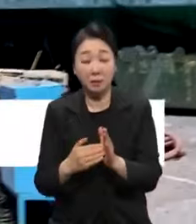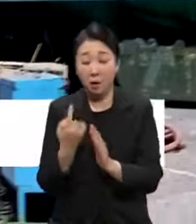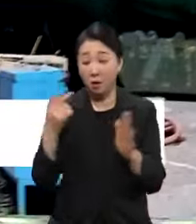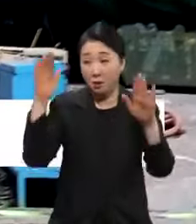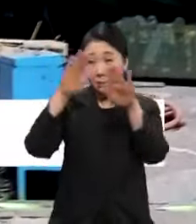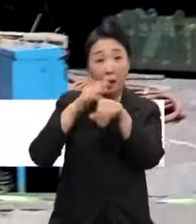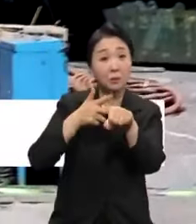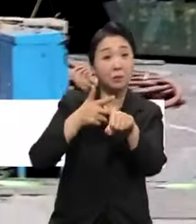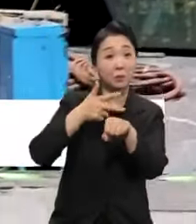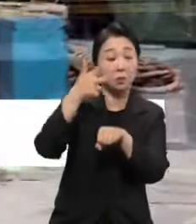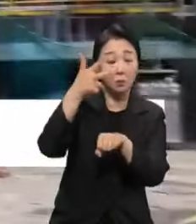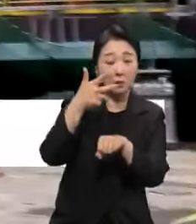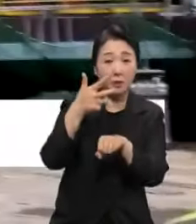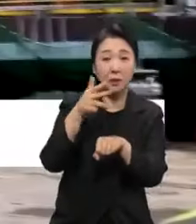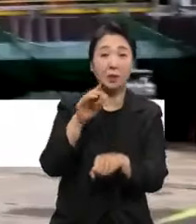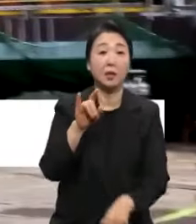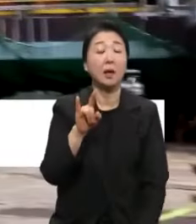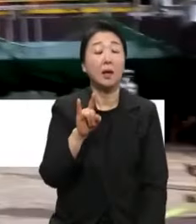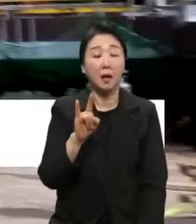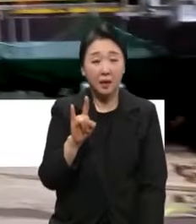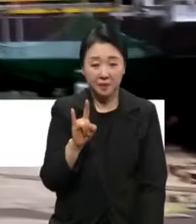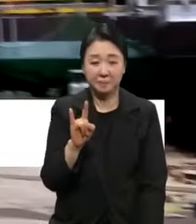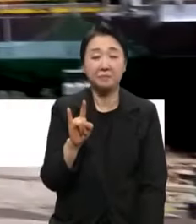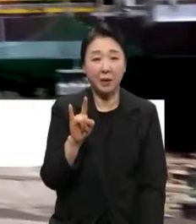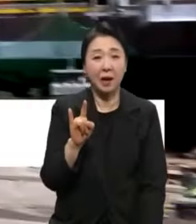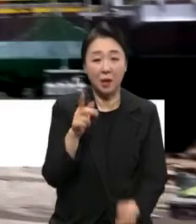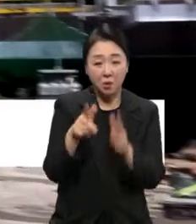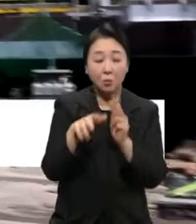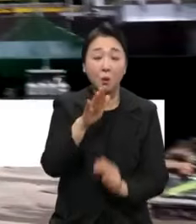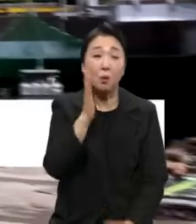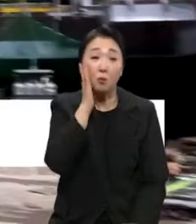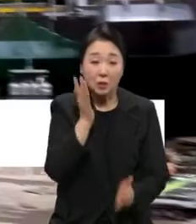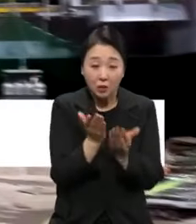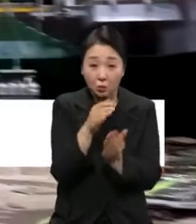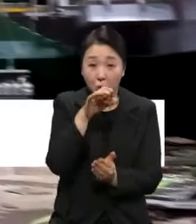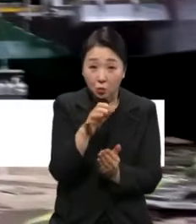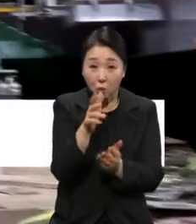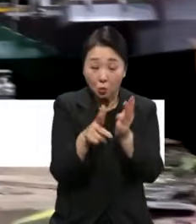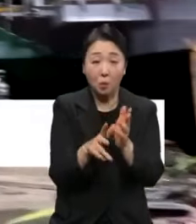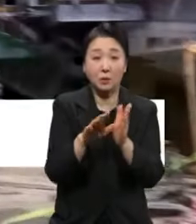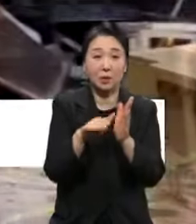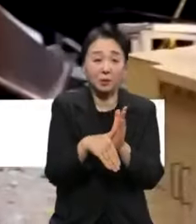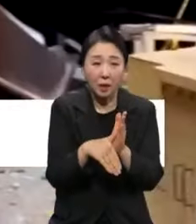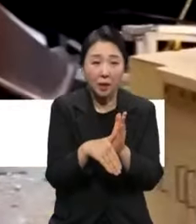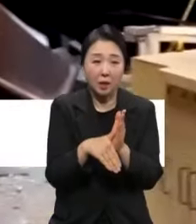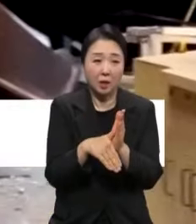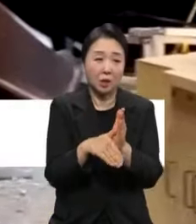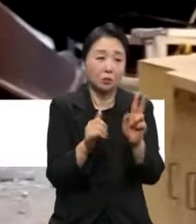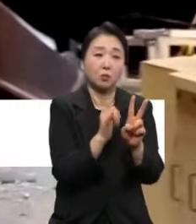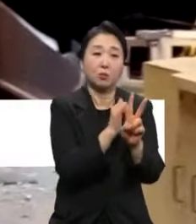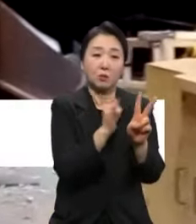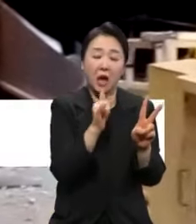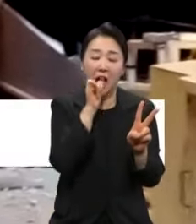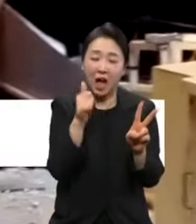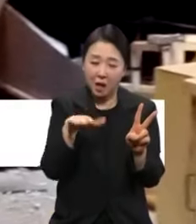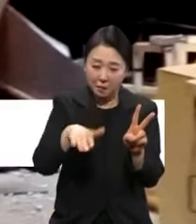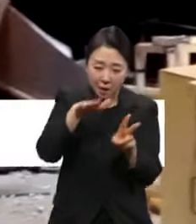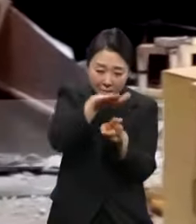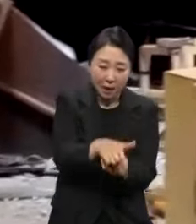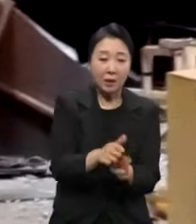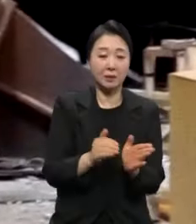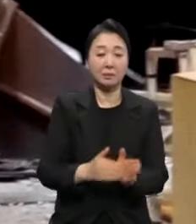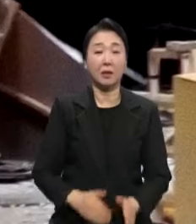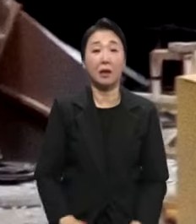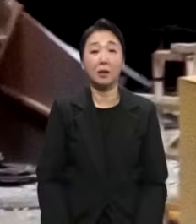7시쯤 HD 현대중공업 울산조선소 해양 공장에서 노동자 두 명이 무너진 철제 구조물의 깔렸습니다이